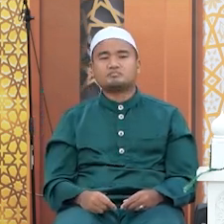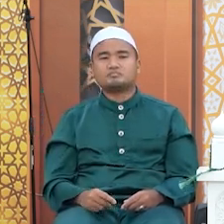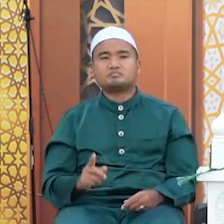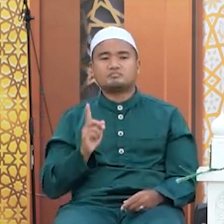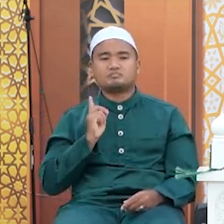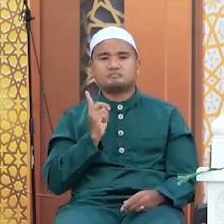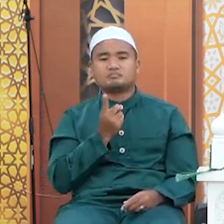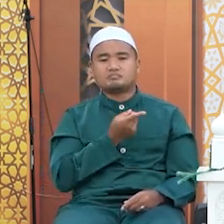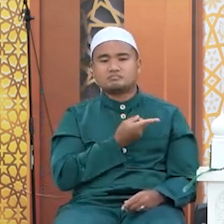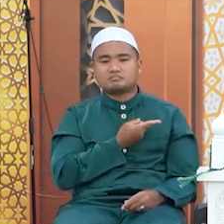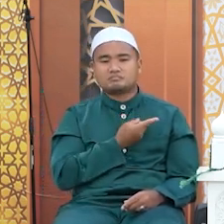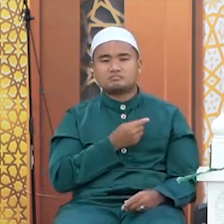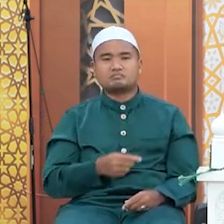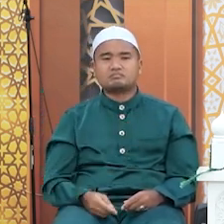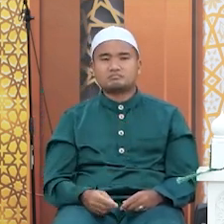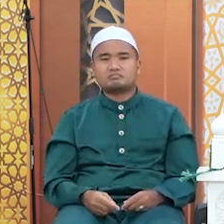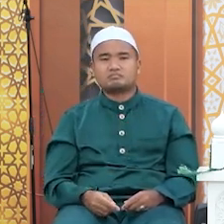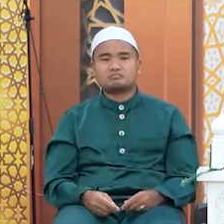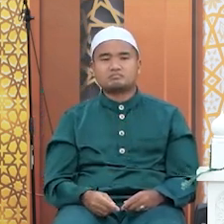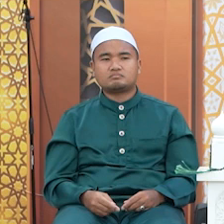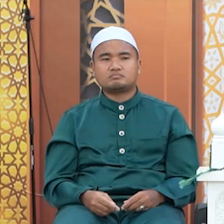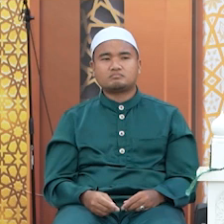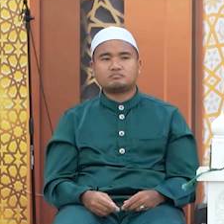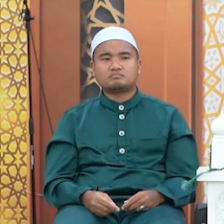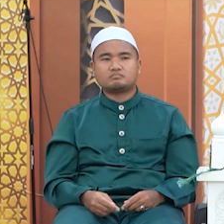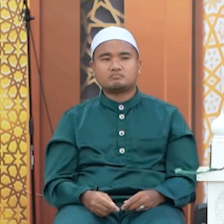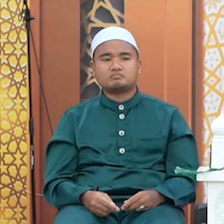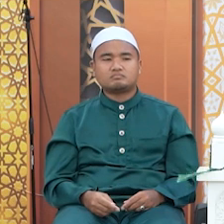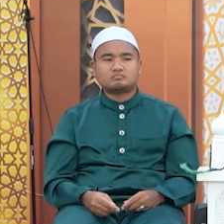Kami dengan perpisahan kamu wahai Ibrahim amat sedih sangat.